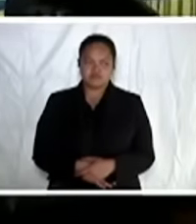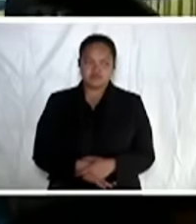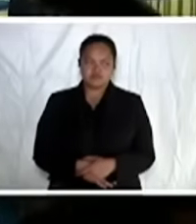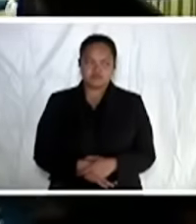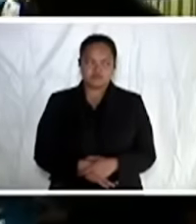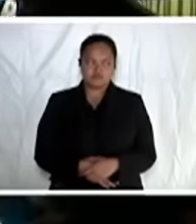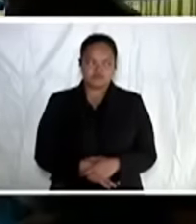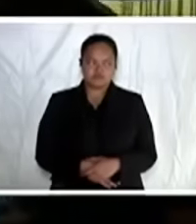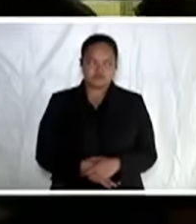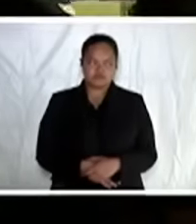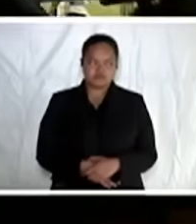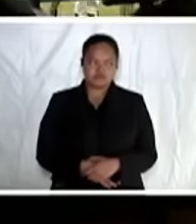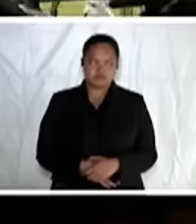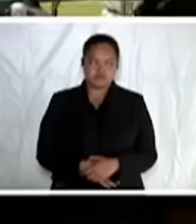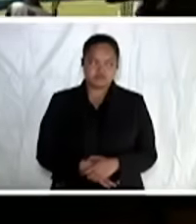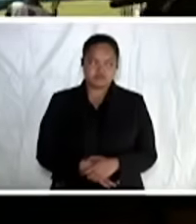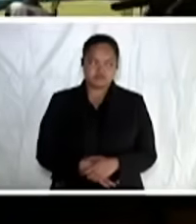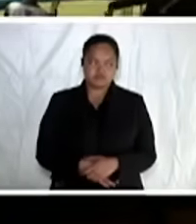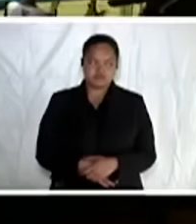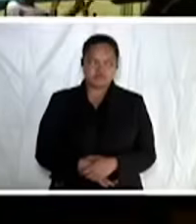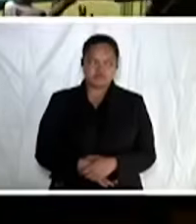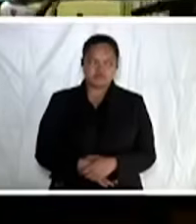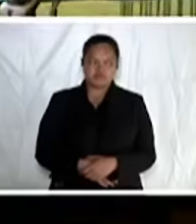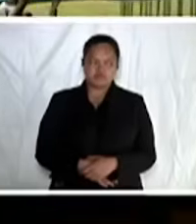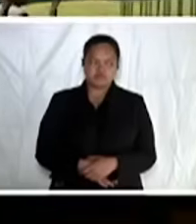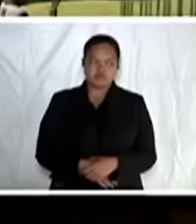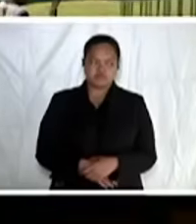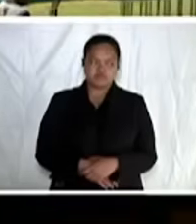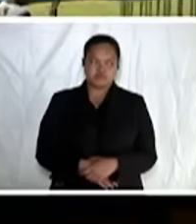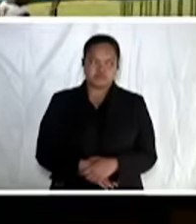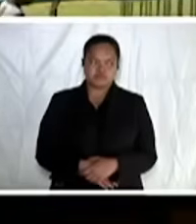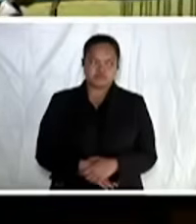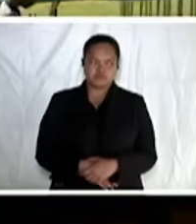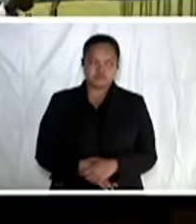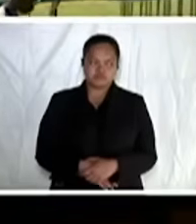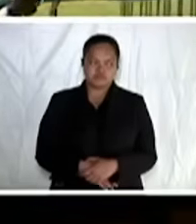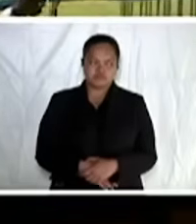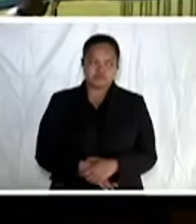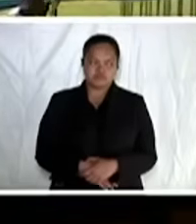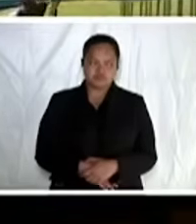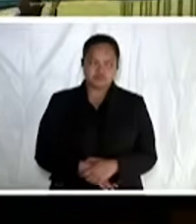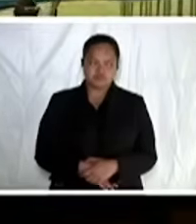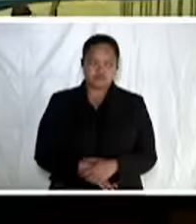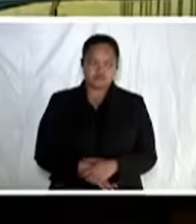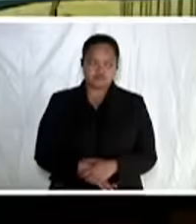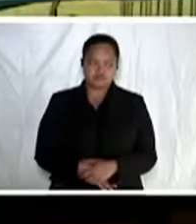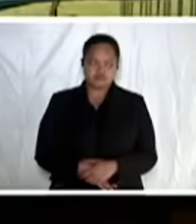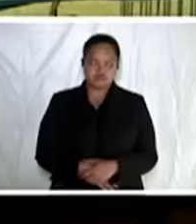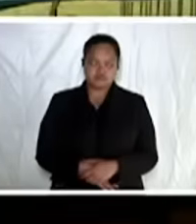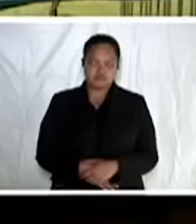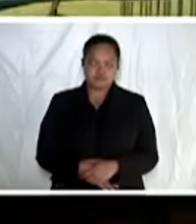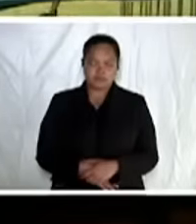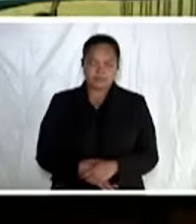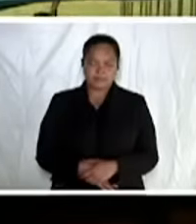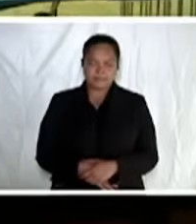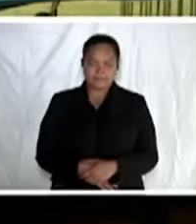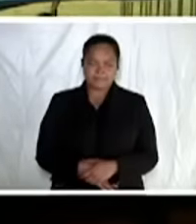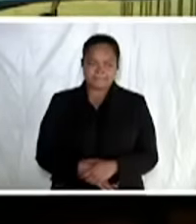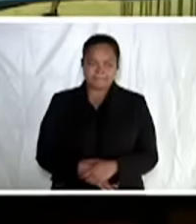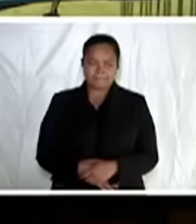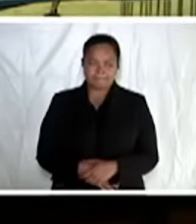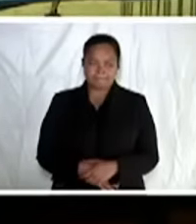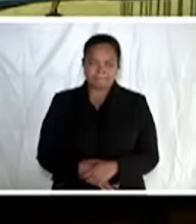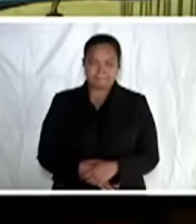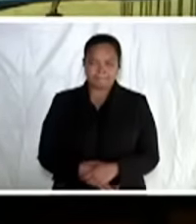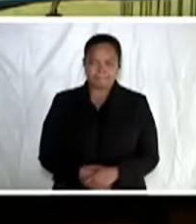और अपने वतन से भी कि हम अपने वतन के प्रति वफादार रहेंगे और जो हमसे बन करेगा अपने वतन को आगे बढ़ाने के लिए उसमें हम